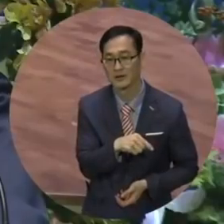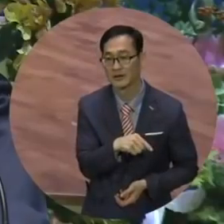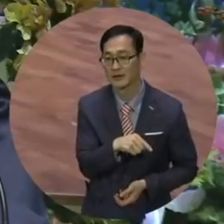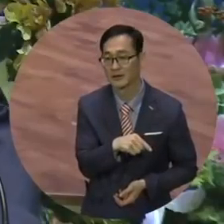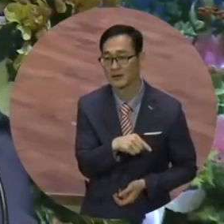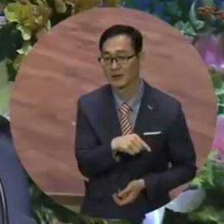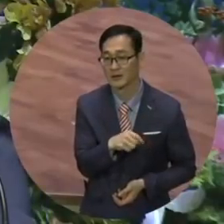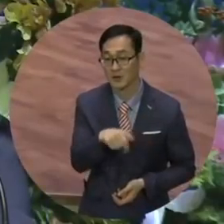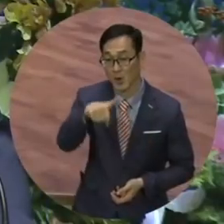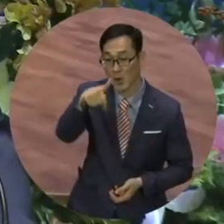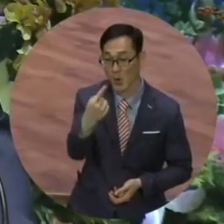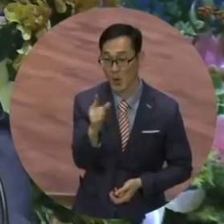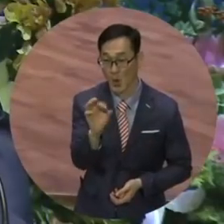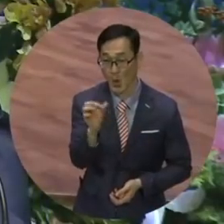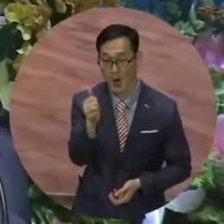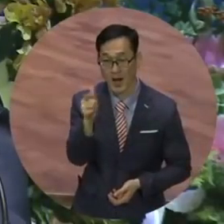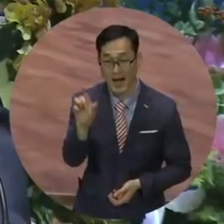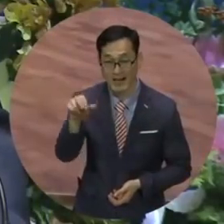공황증,